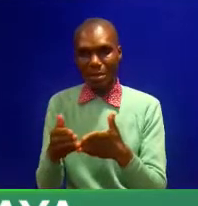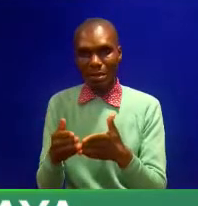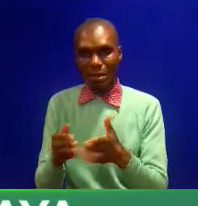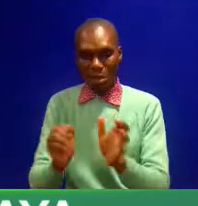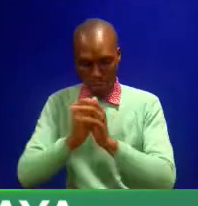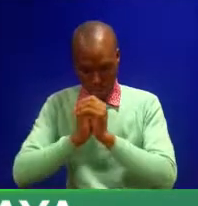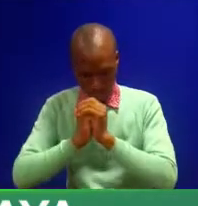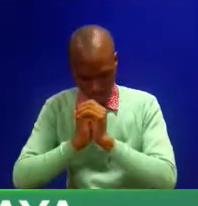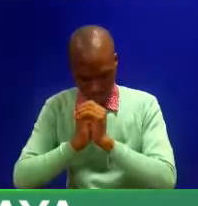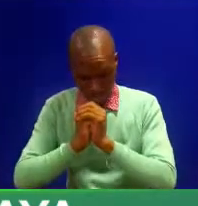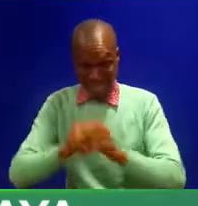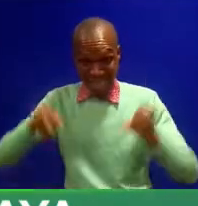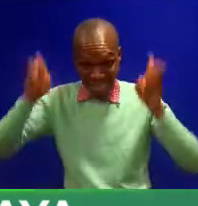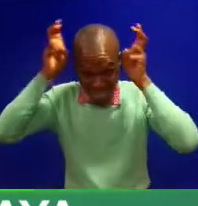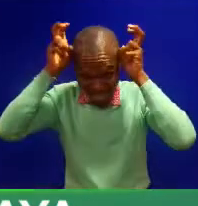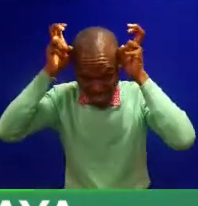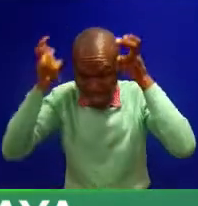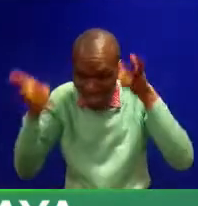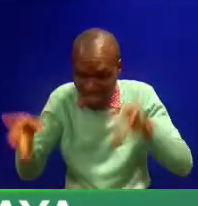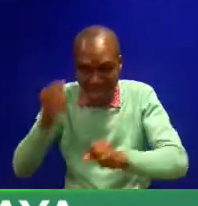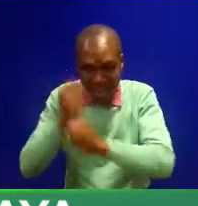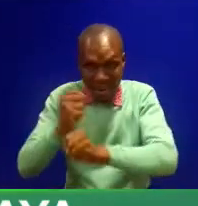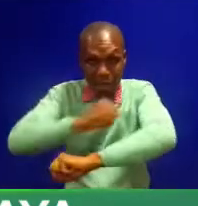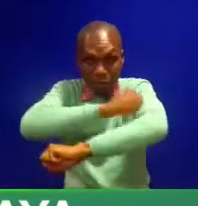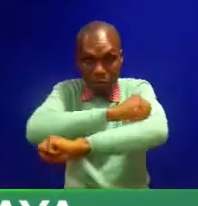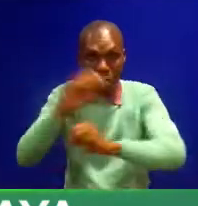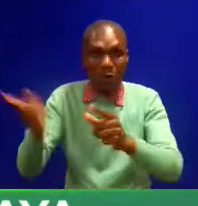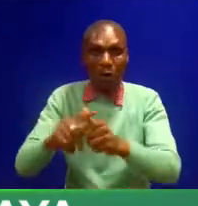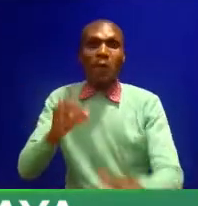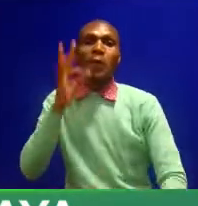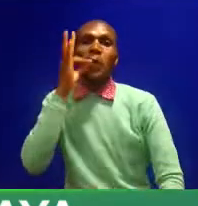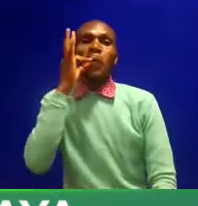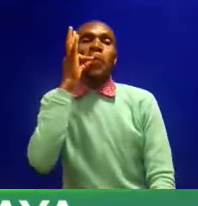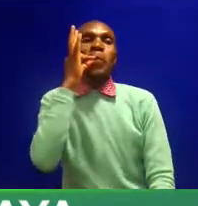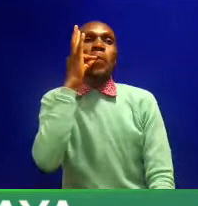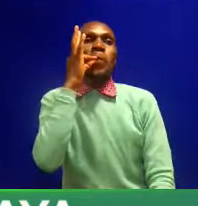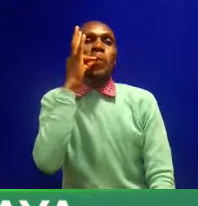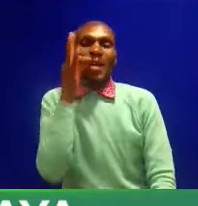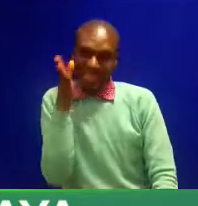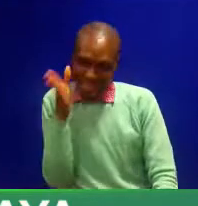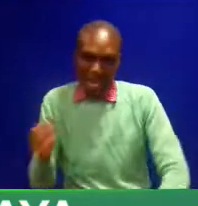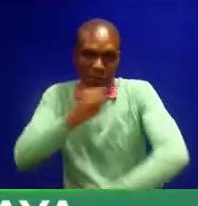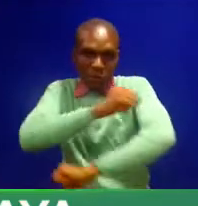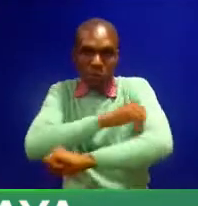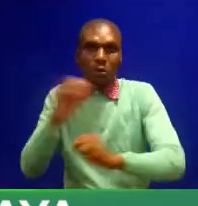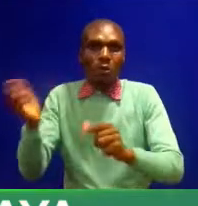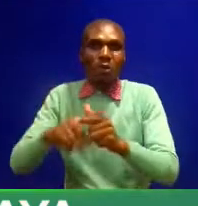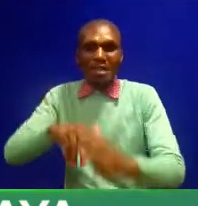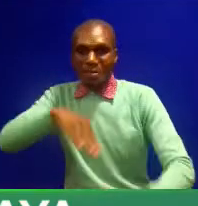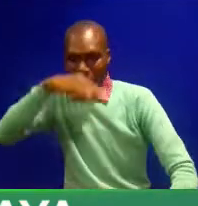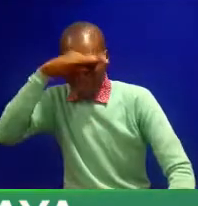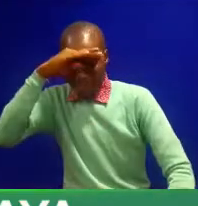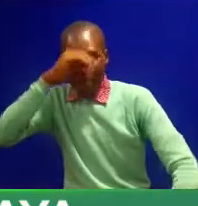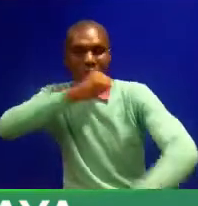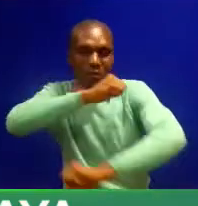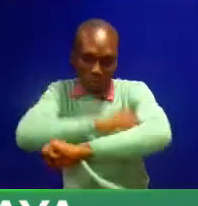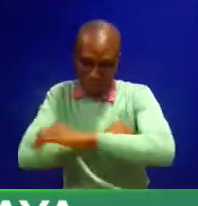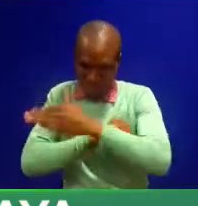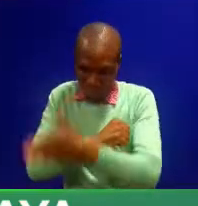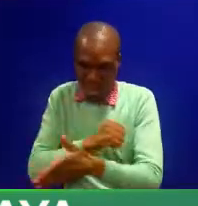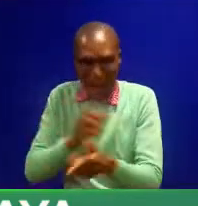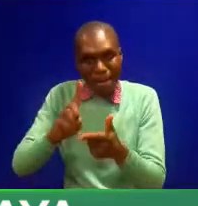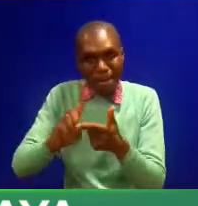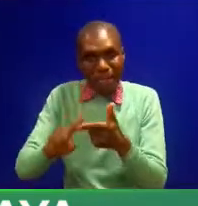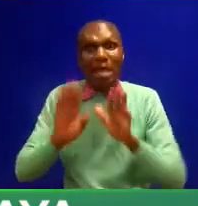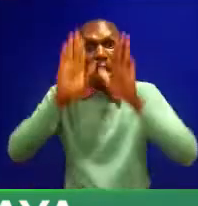sasima seta na otinya sore abana ba kunywa no amarwa abana ba kunywa burende